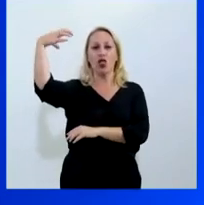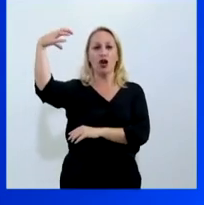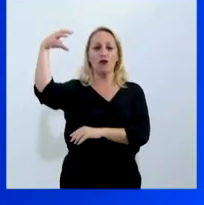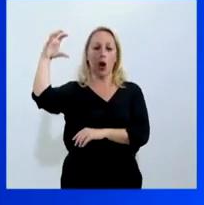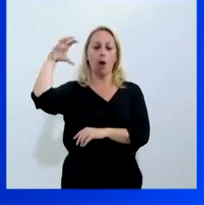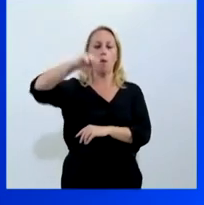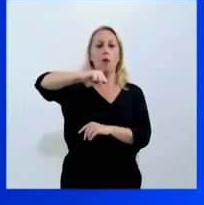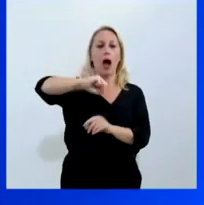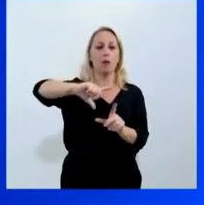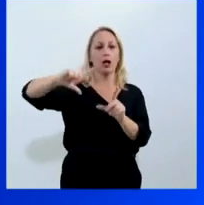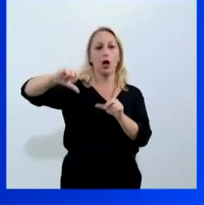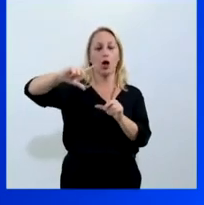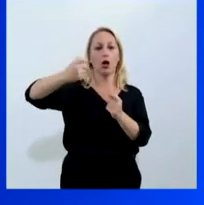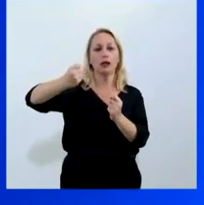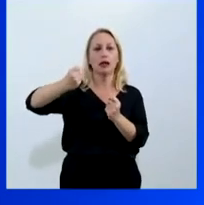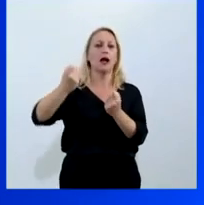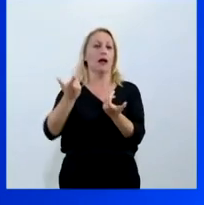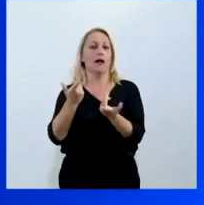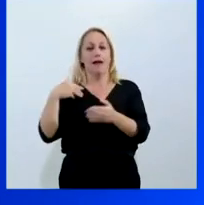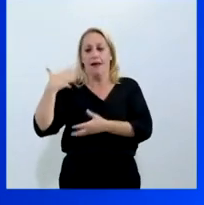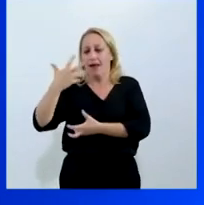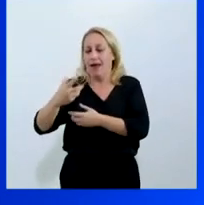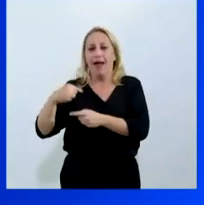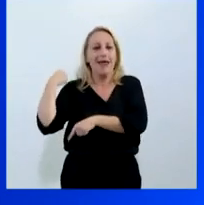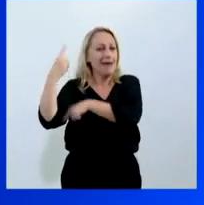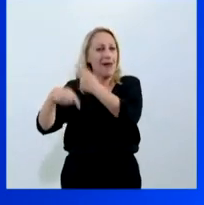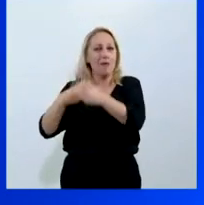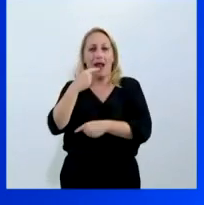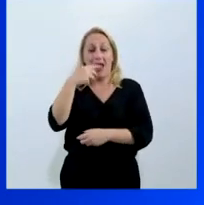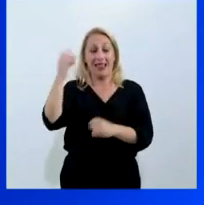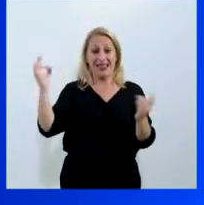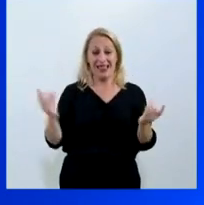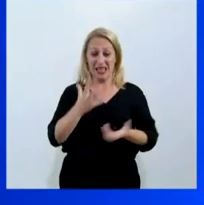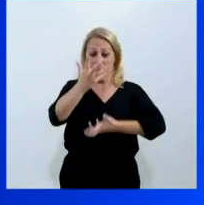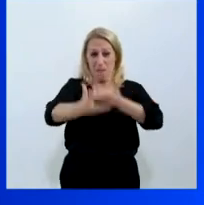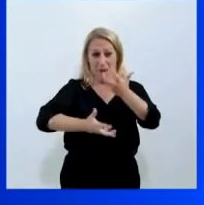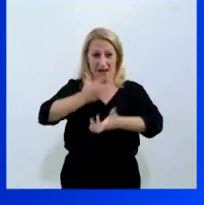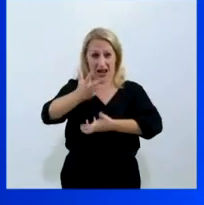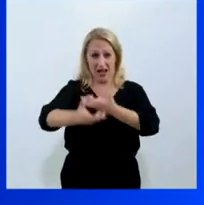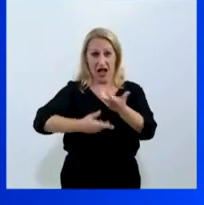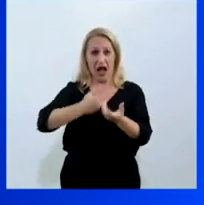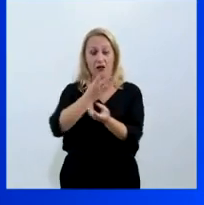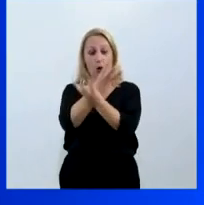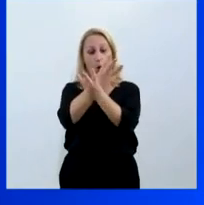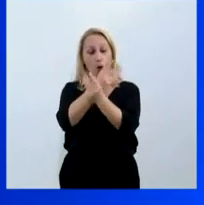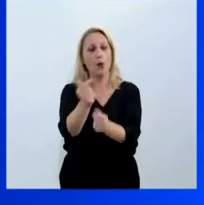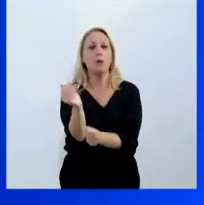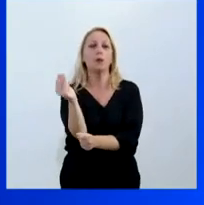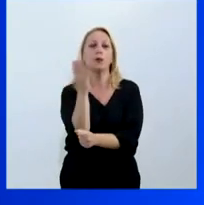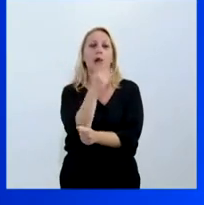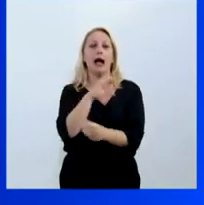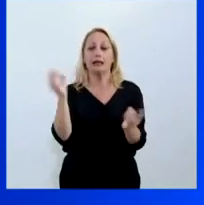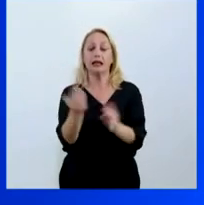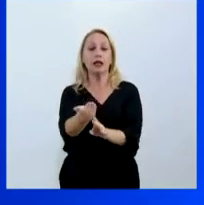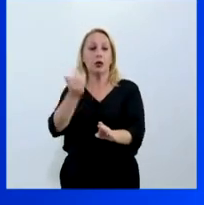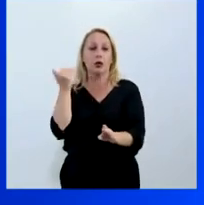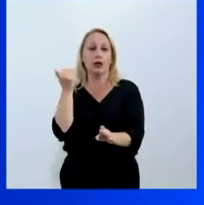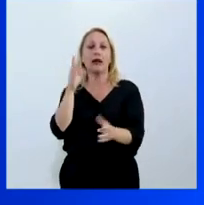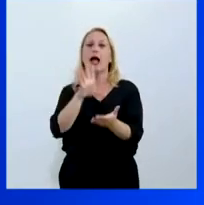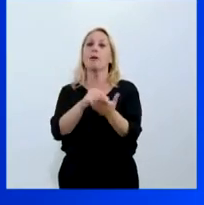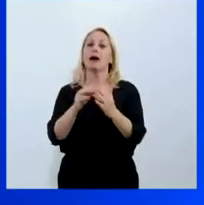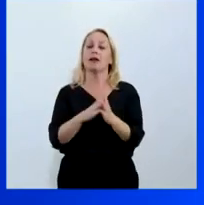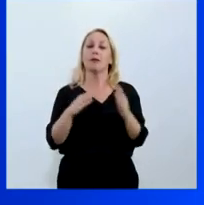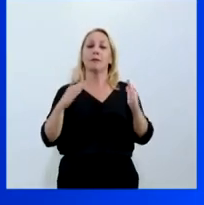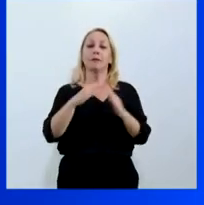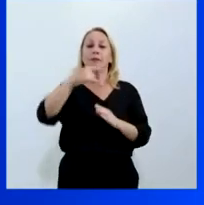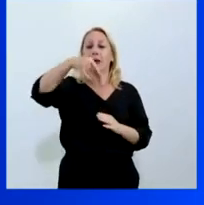εμπειρία λέει ότι η πυρκαγιά σβήνει άμα καταφέρεις να παρέμβεις γρήγορα. Όχι πάντα βέβαια, διότι στην Πάρνη θα έγινε πολύ έγκαιρη